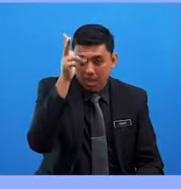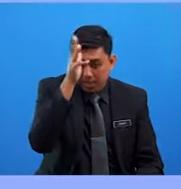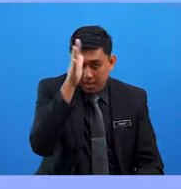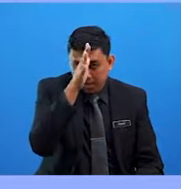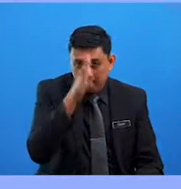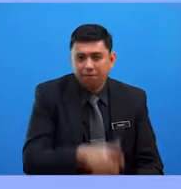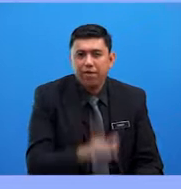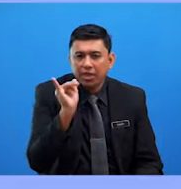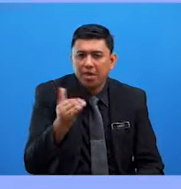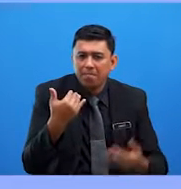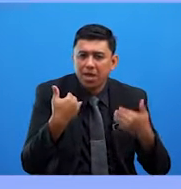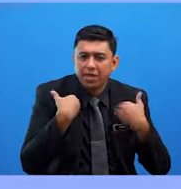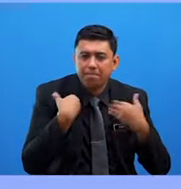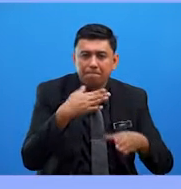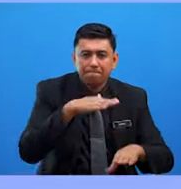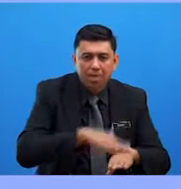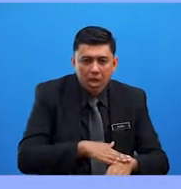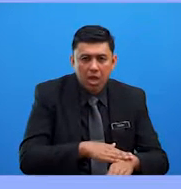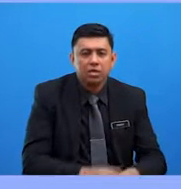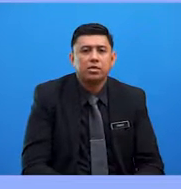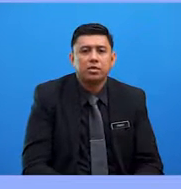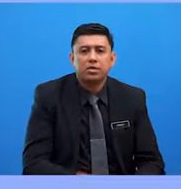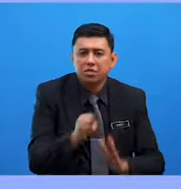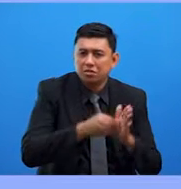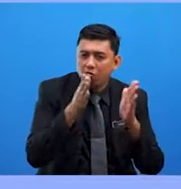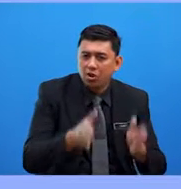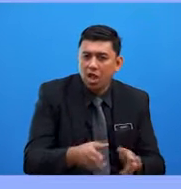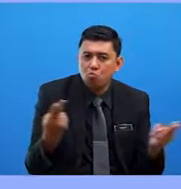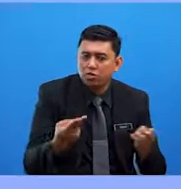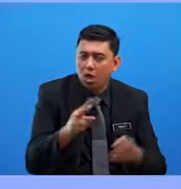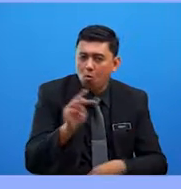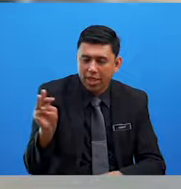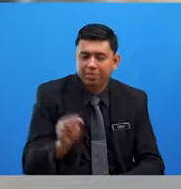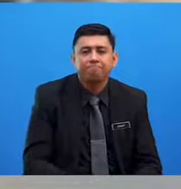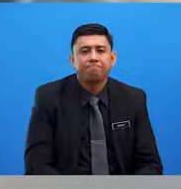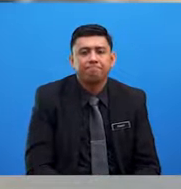usahawan membolehkan satu keluaran baharu dikeluarkan.